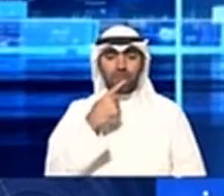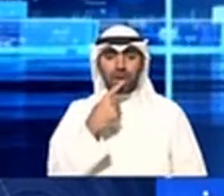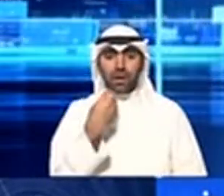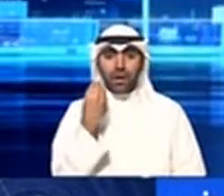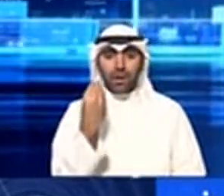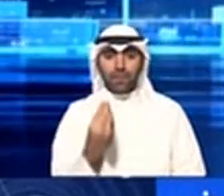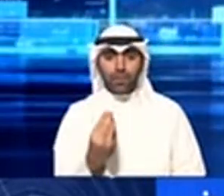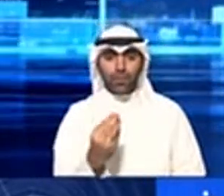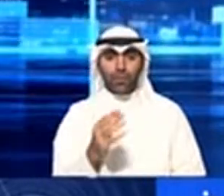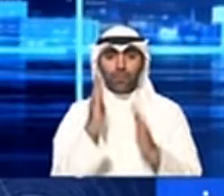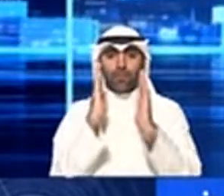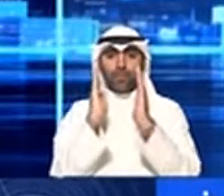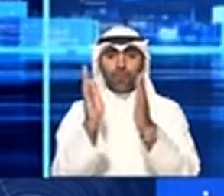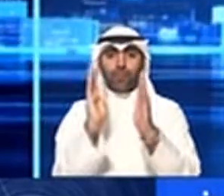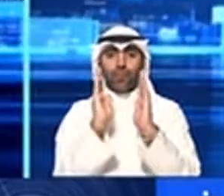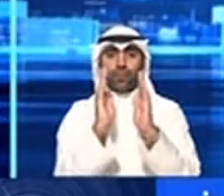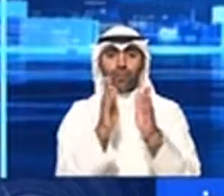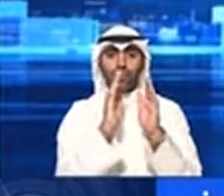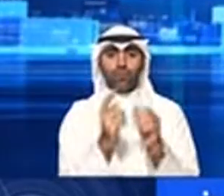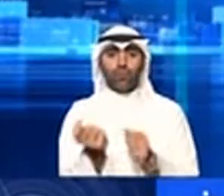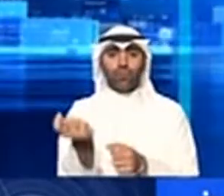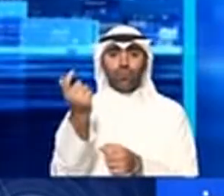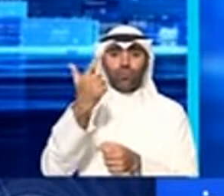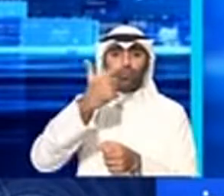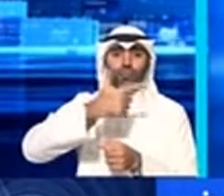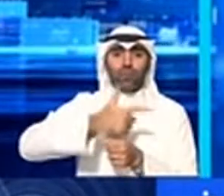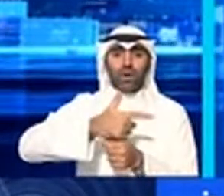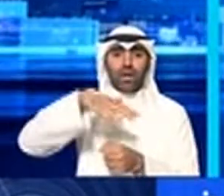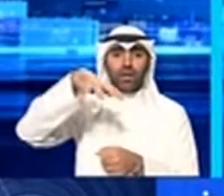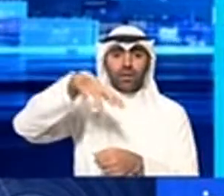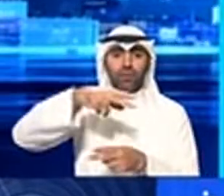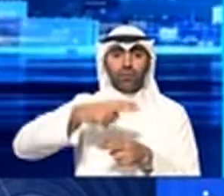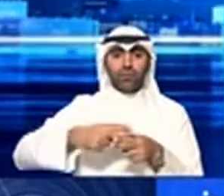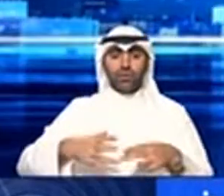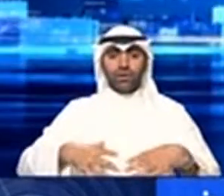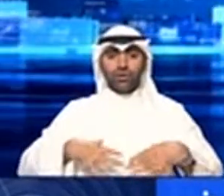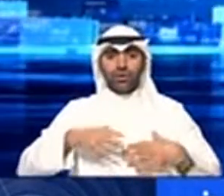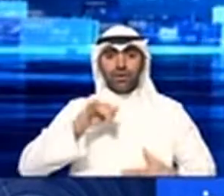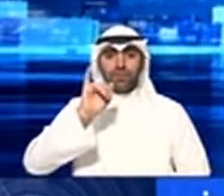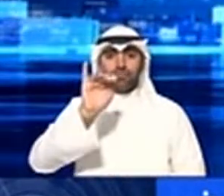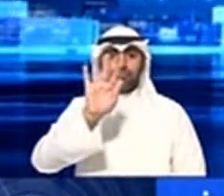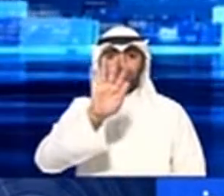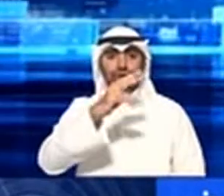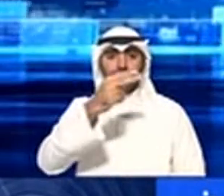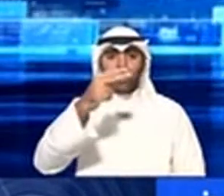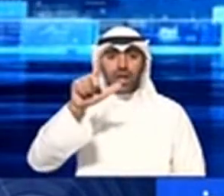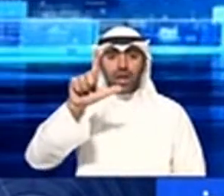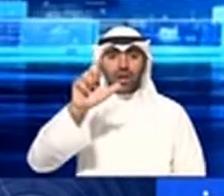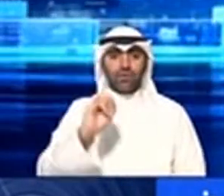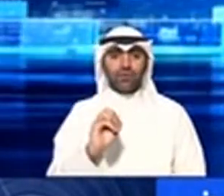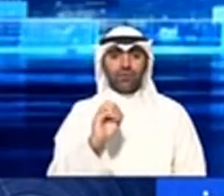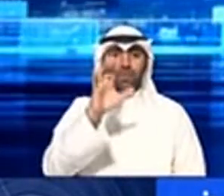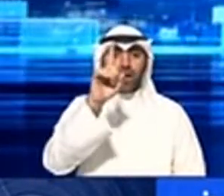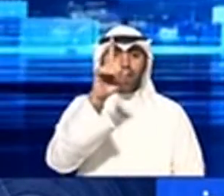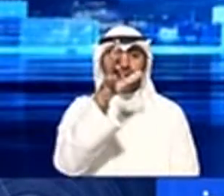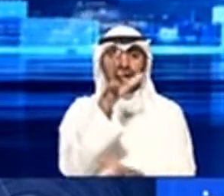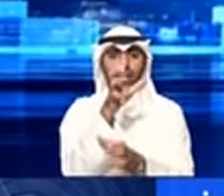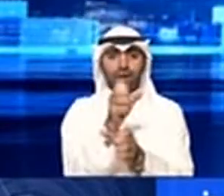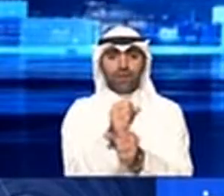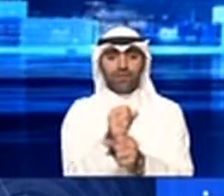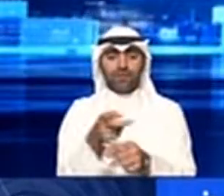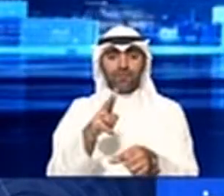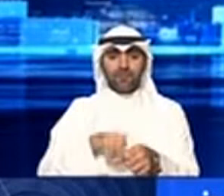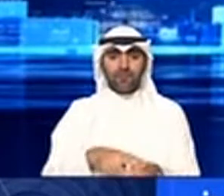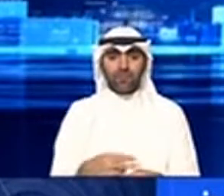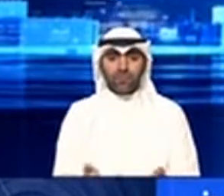الأعلى النائب الأول لرئيس مجلس الوزراء بمملكة البحرين الشقيقة، ضمنها خالص شكره على ما عبر عنه